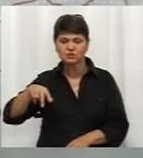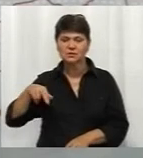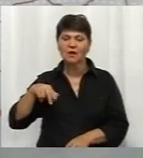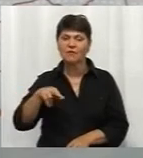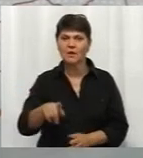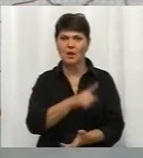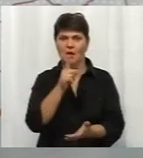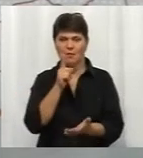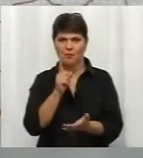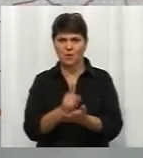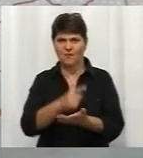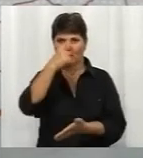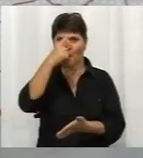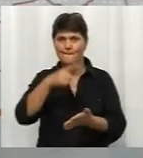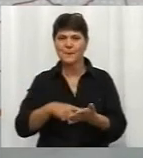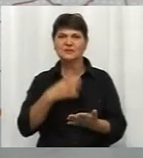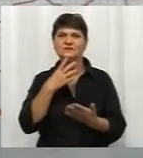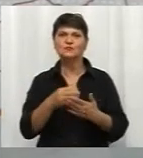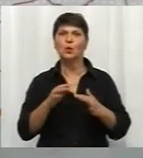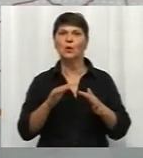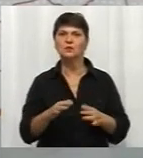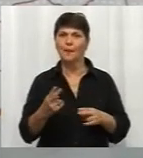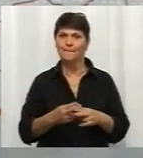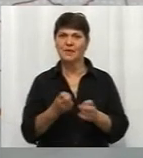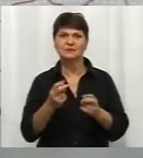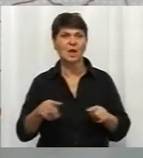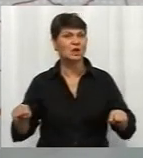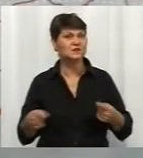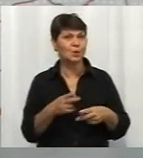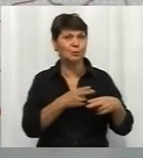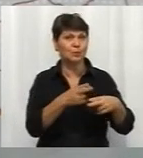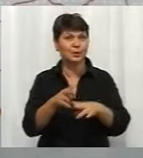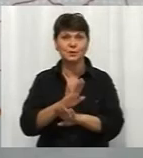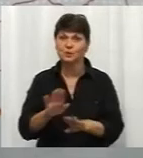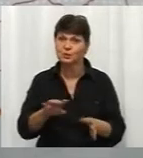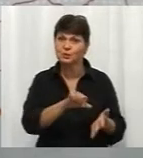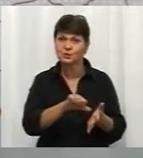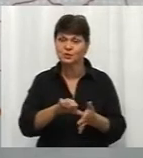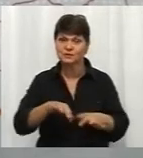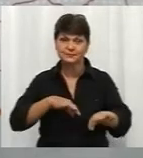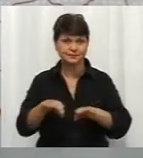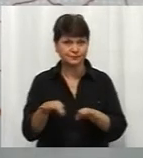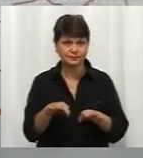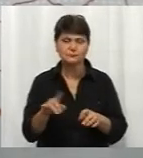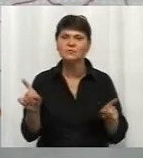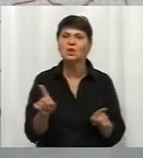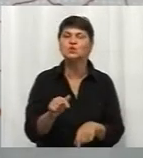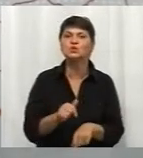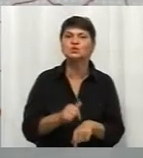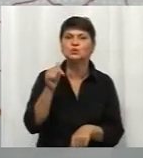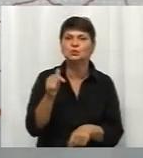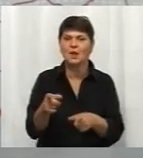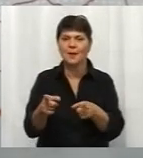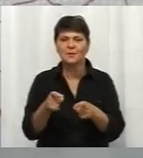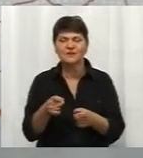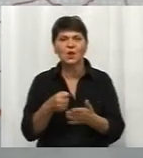перехід, повинен впевнитися в своїх діях, що вони будуть безпечні і не створять перешкоди іншим учасникам дорожнього руху. Що стосується притягнення